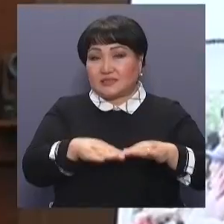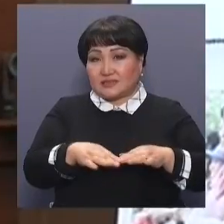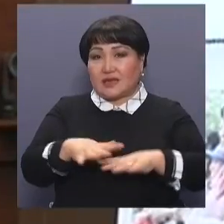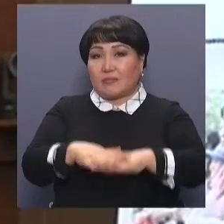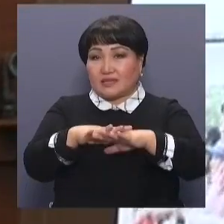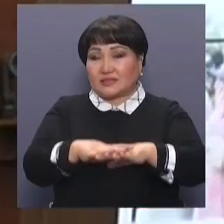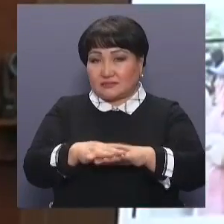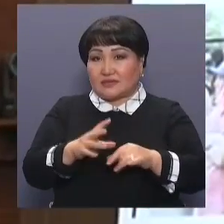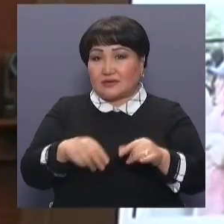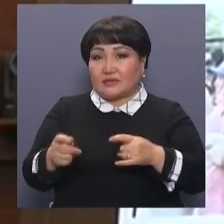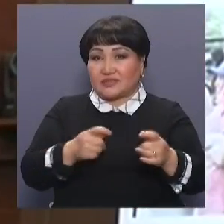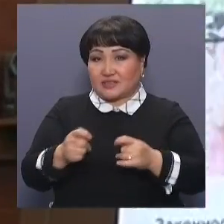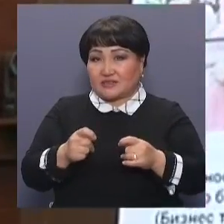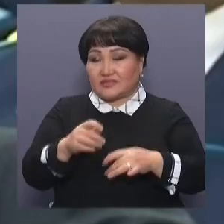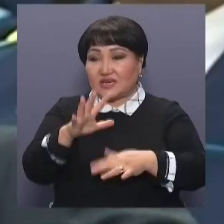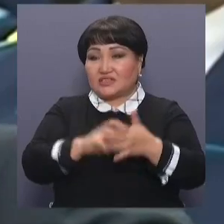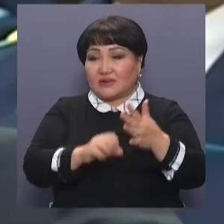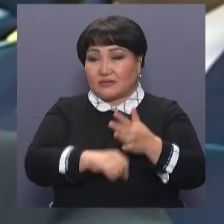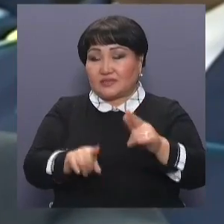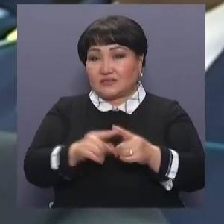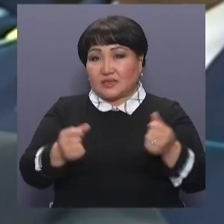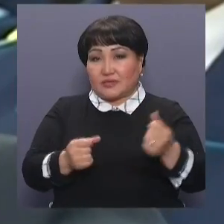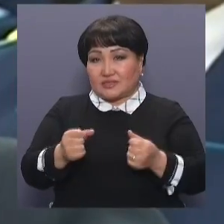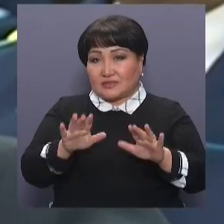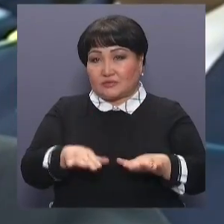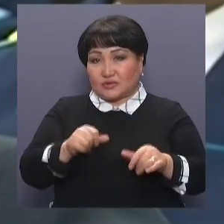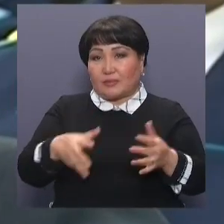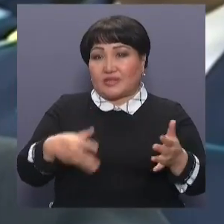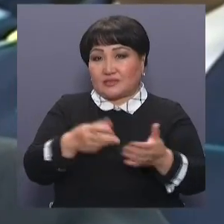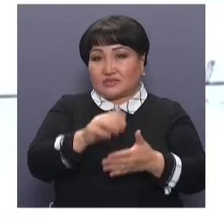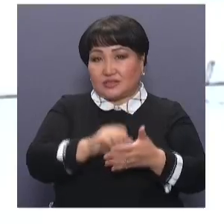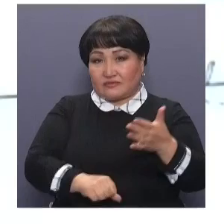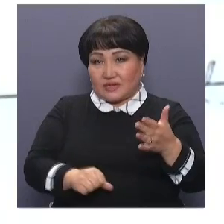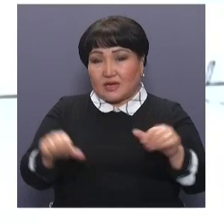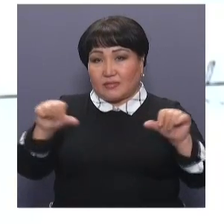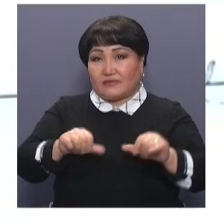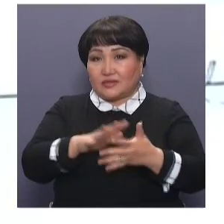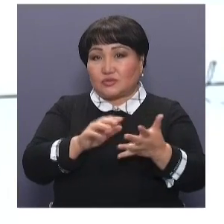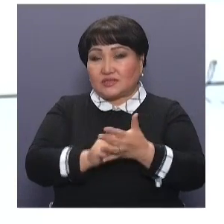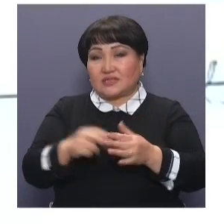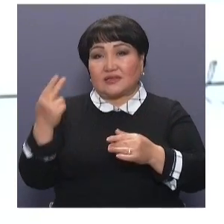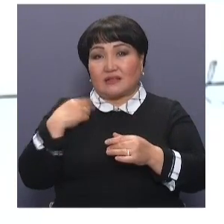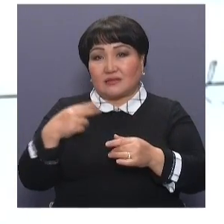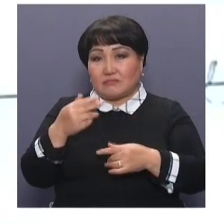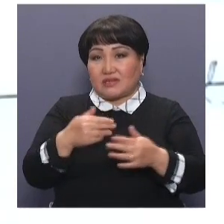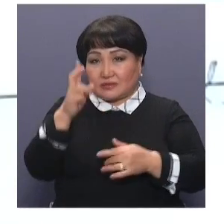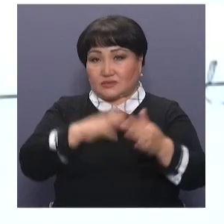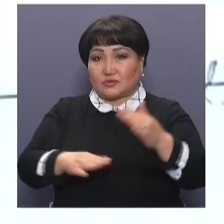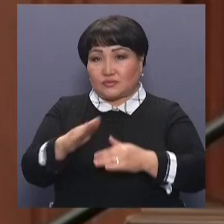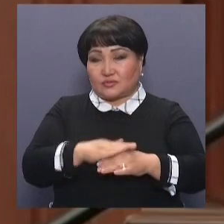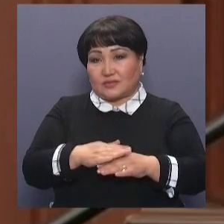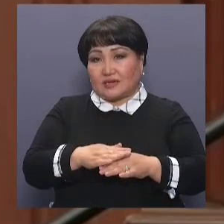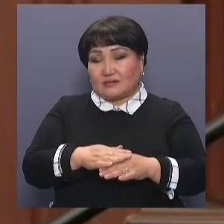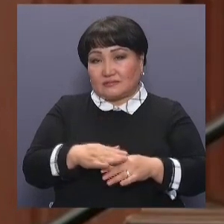этого устройства любой автовладелец на месте сможет оплатить штраф, узнать свои правонарушения и долги перед государством. Достаточно ввести ИИН.